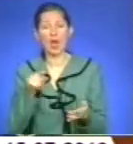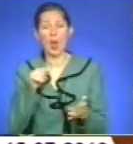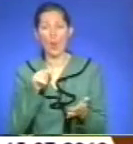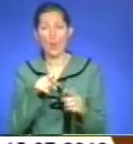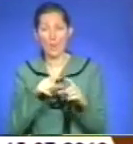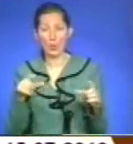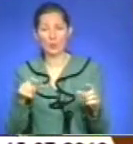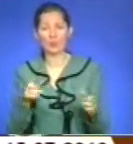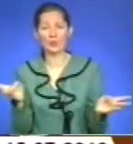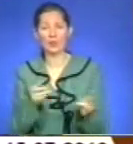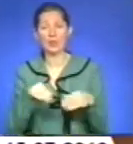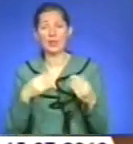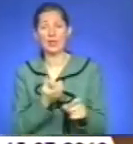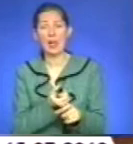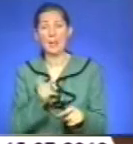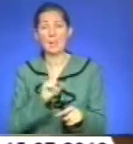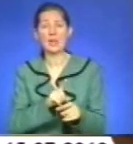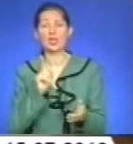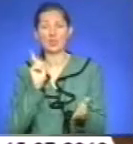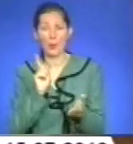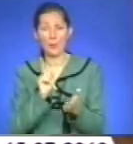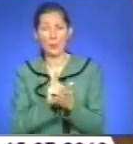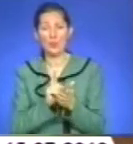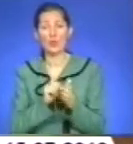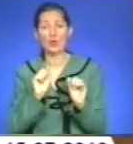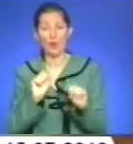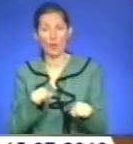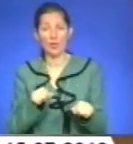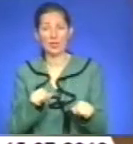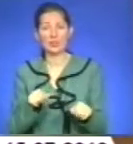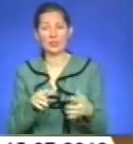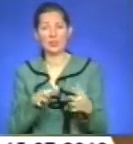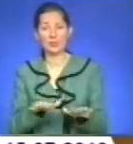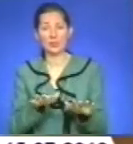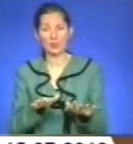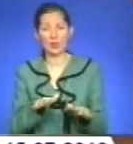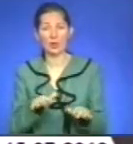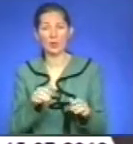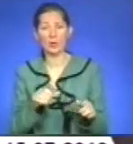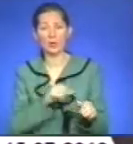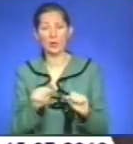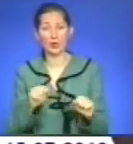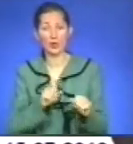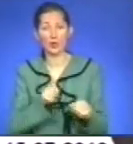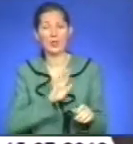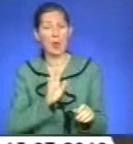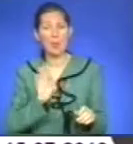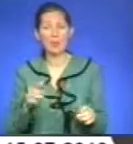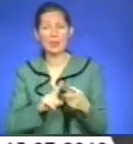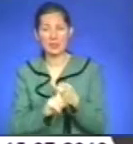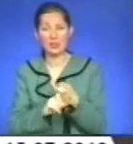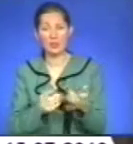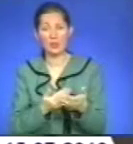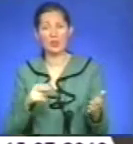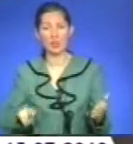більше повноважень місцевому самоврядуванню, щоб керівники громад не були залежні від адміністрацій. Має бути створена така система